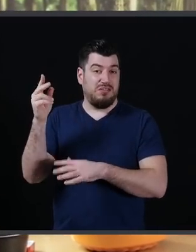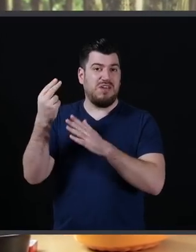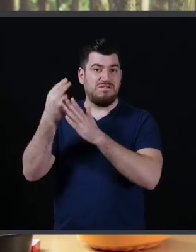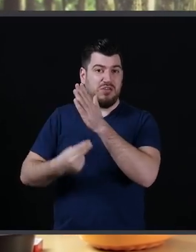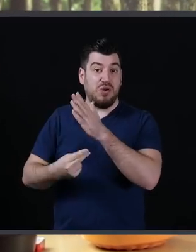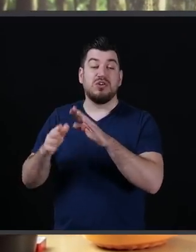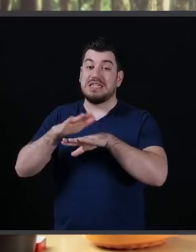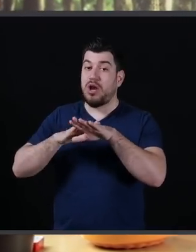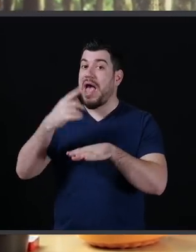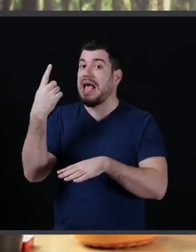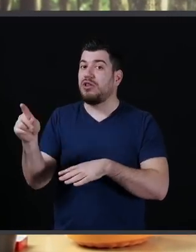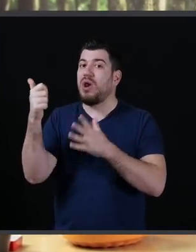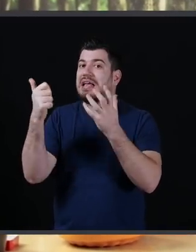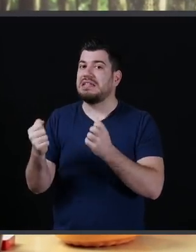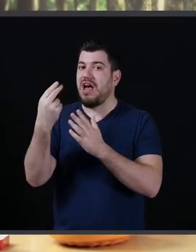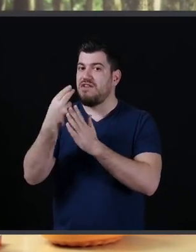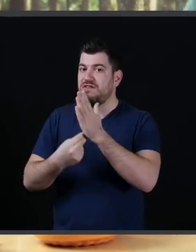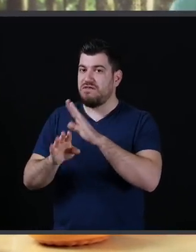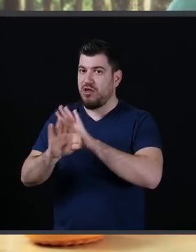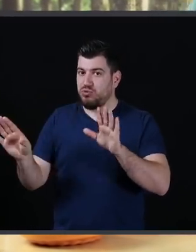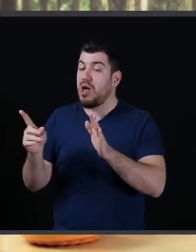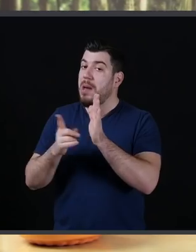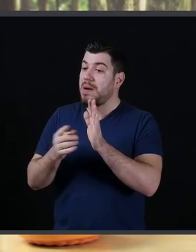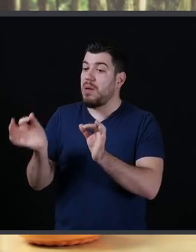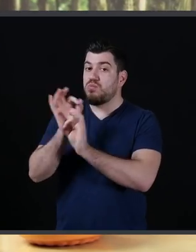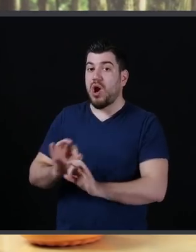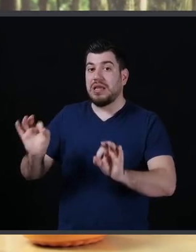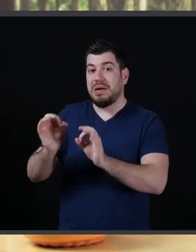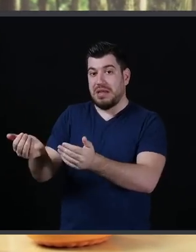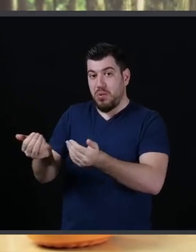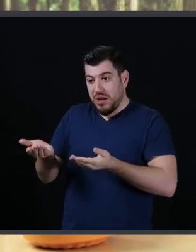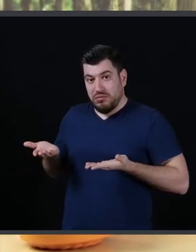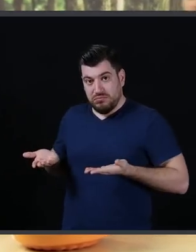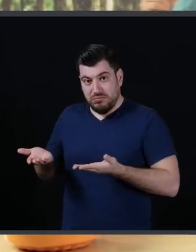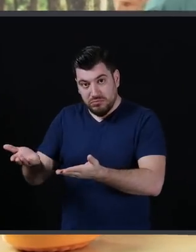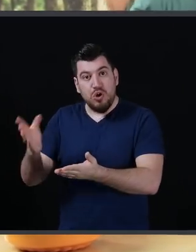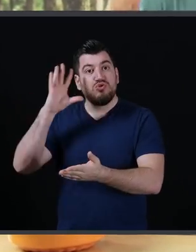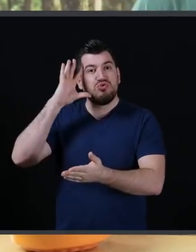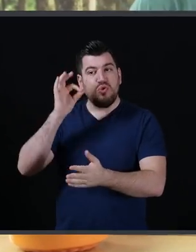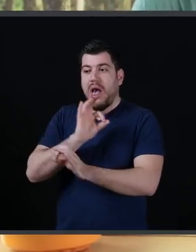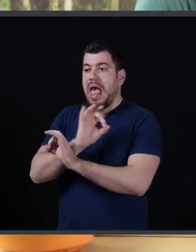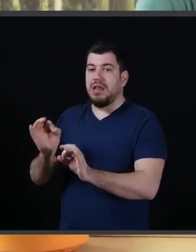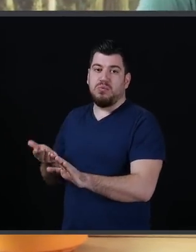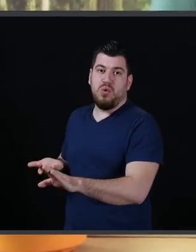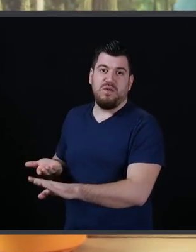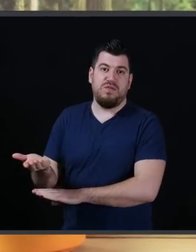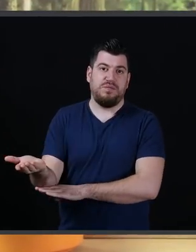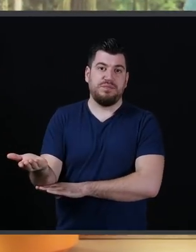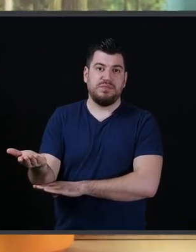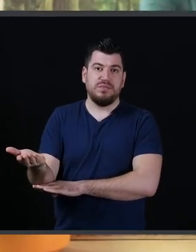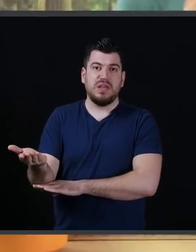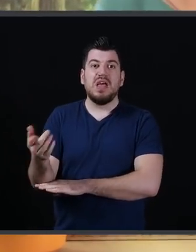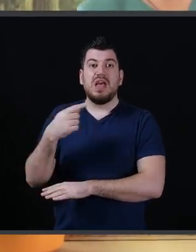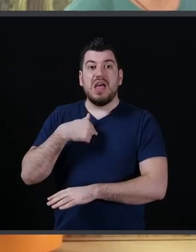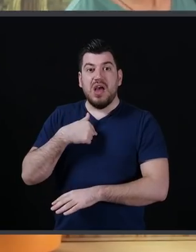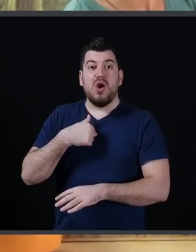Εντάξει, πρέπει να είναι προθερμασμένος Ωστόσο με το που είμαστε έτοιμοι κατευθεία να πετάξουμε το κέικ μέσα στο φούρνο Δεν πρέπει να περιμένει το κέικ το φούρνο Ο φούρνος